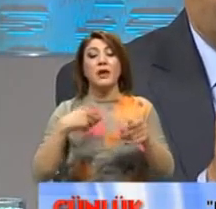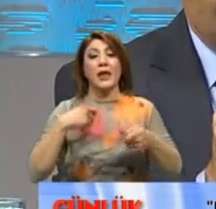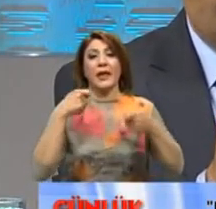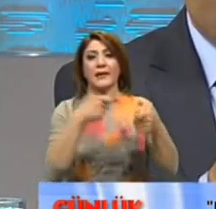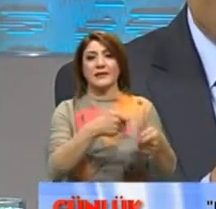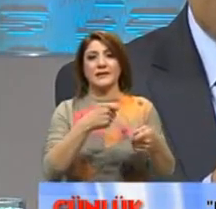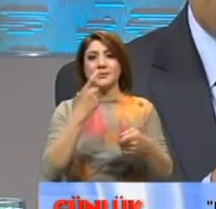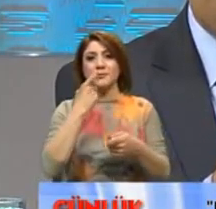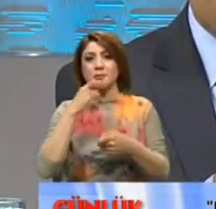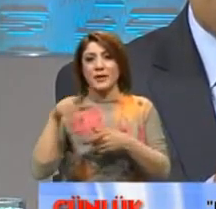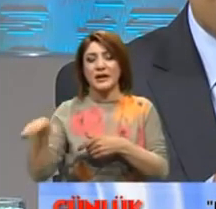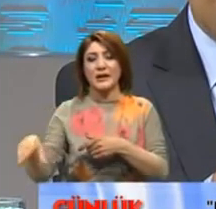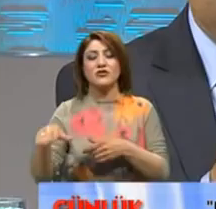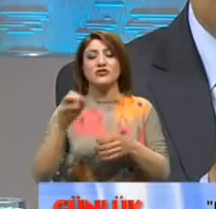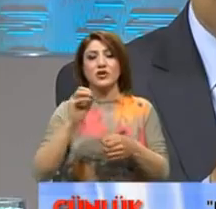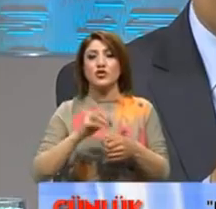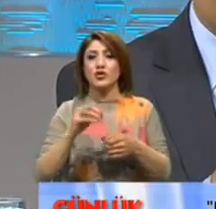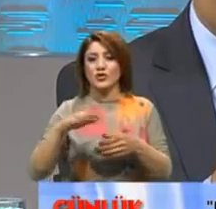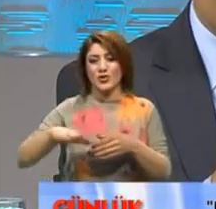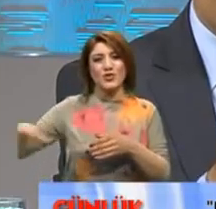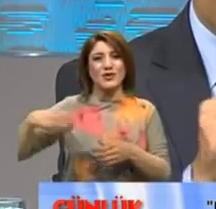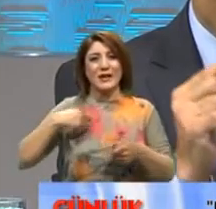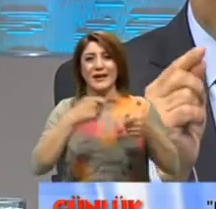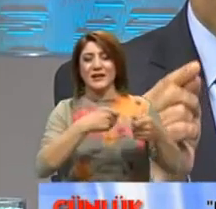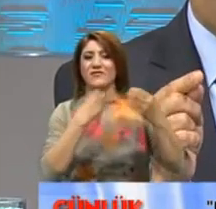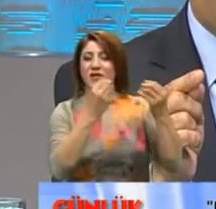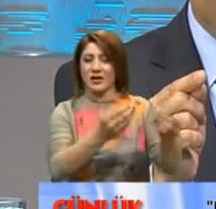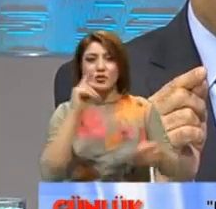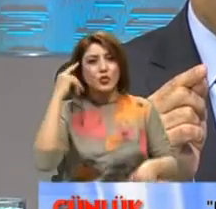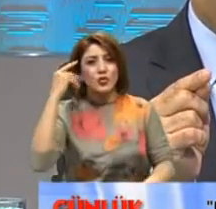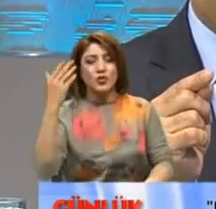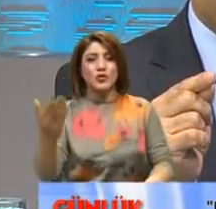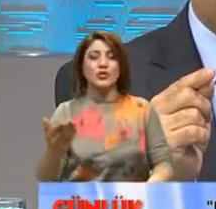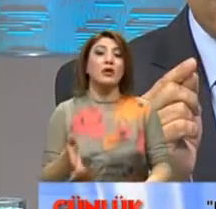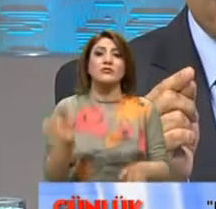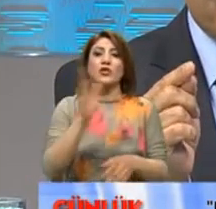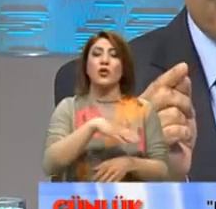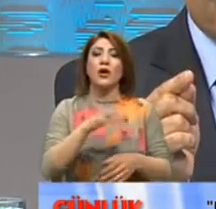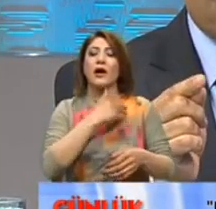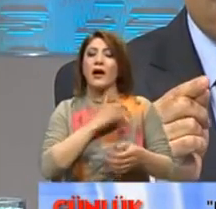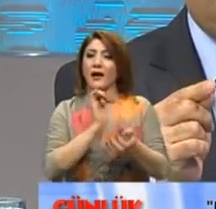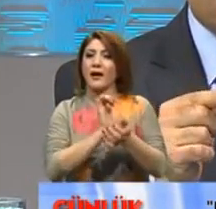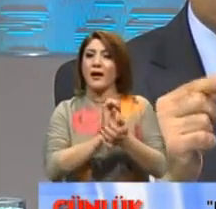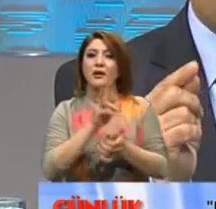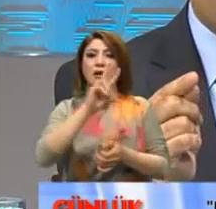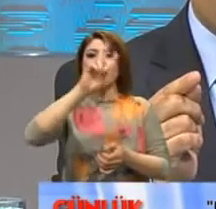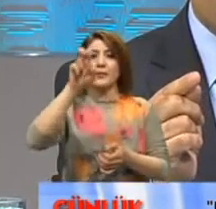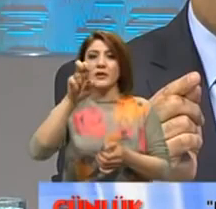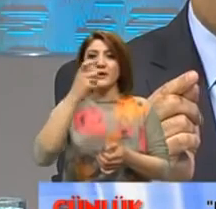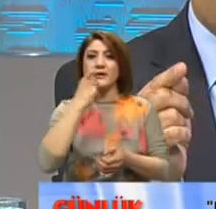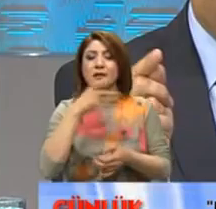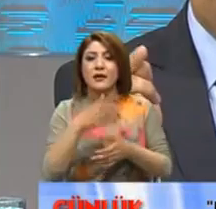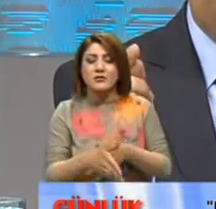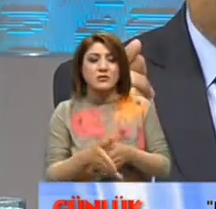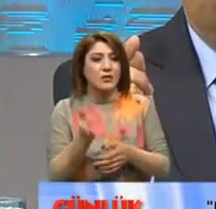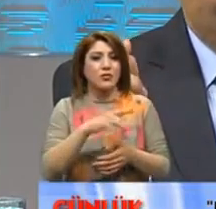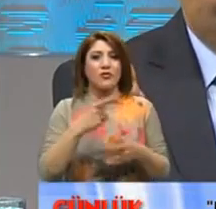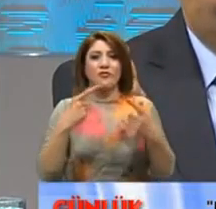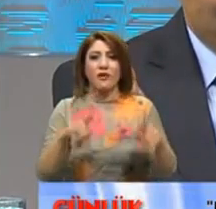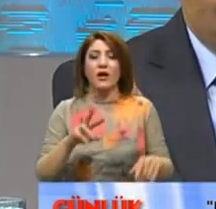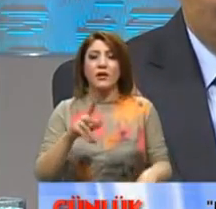çağındaki 16-17 yaşındaki çocukların eğitim aldığını düşünün. 10 yıl sonra anne baba belki 27-28 yaşında. 20 sonrası düşündüğünüz